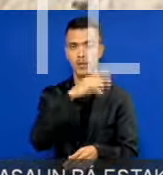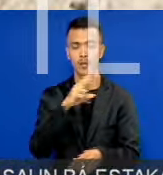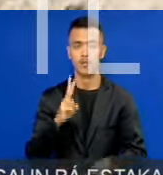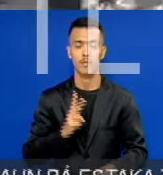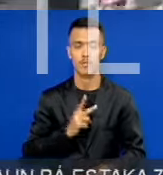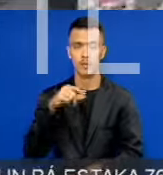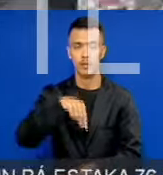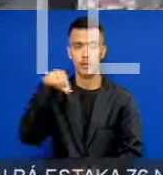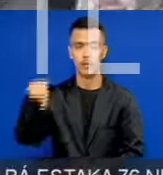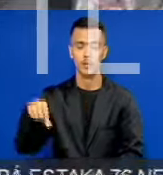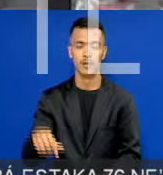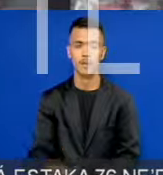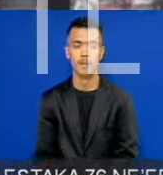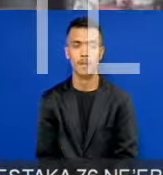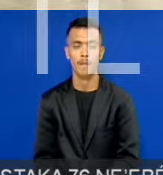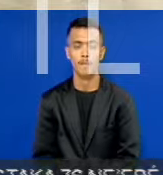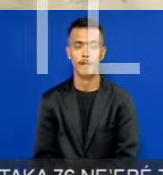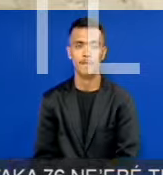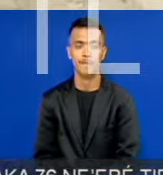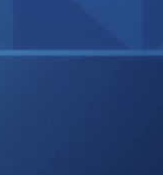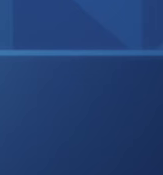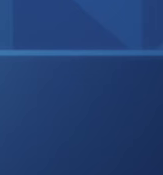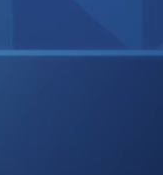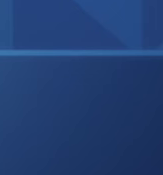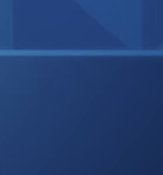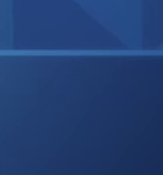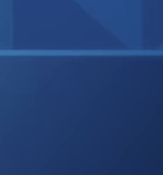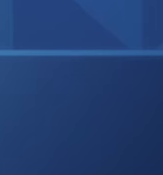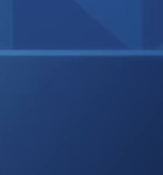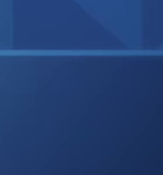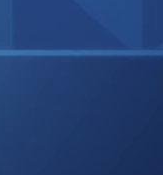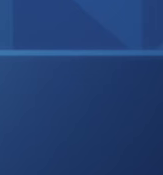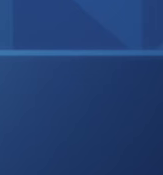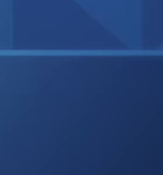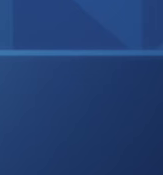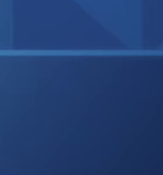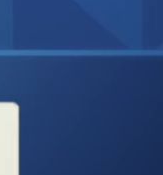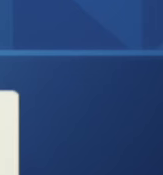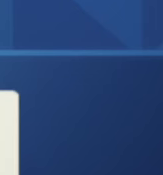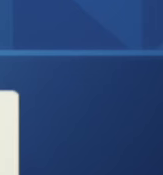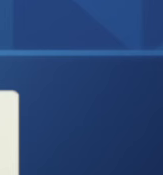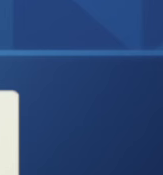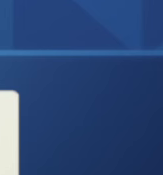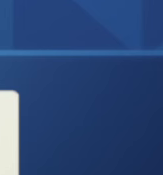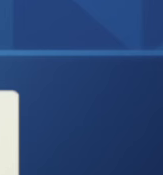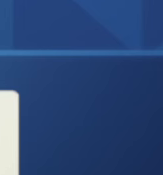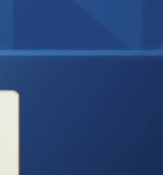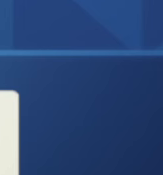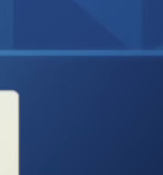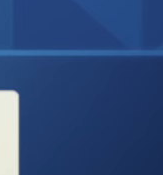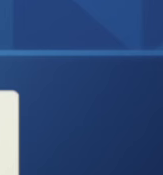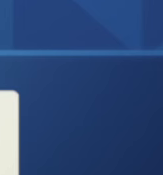Vila. Hulsi Viqueque, Paulino Pinto ba RTTL. Hai, telespectadores atu hetan informasan aktuais